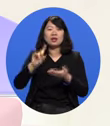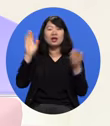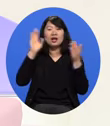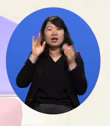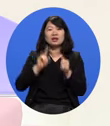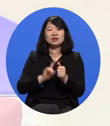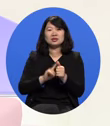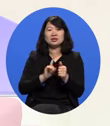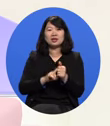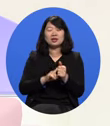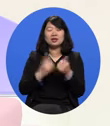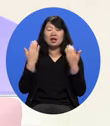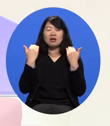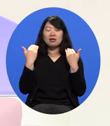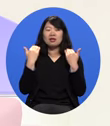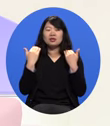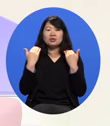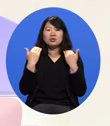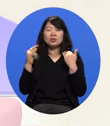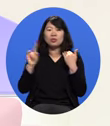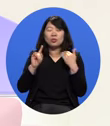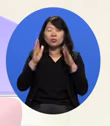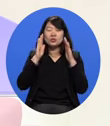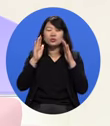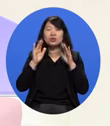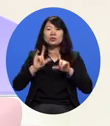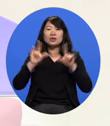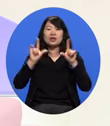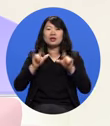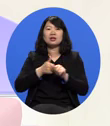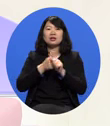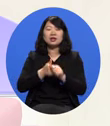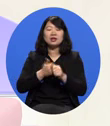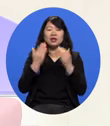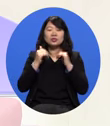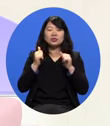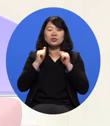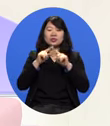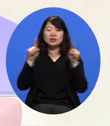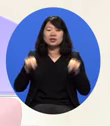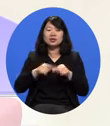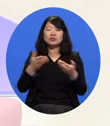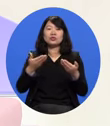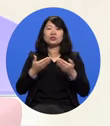학생들의 학교의 그 수업 일수에 한 학교 졸업장을 주는 것이